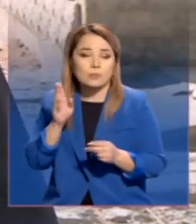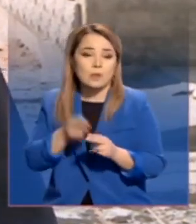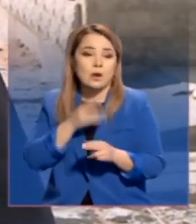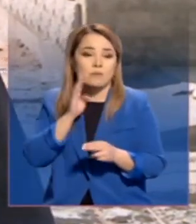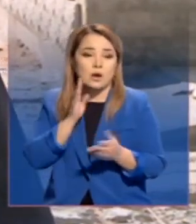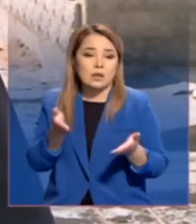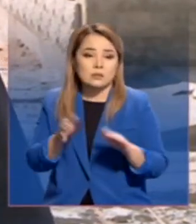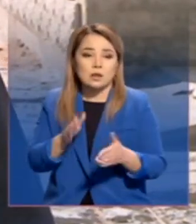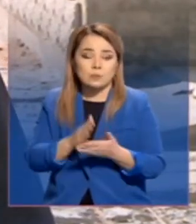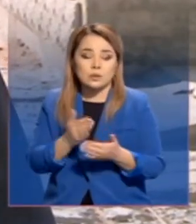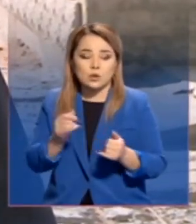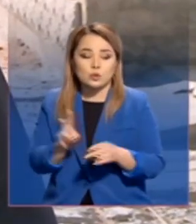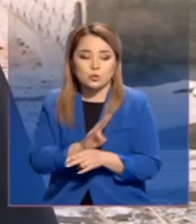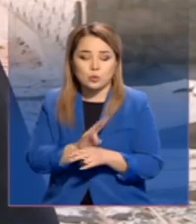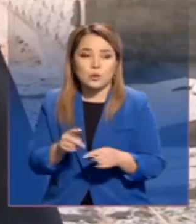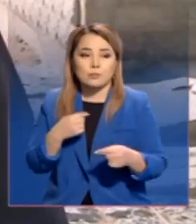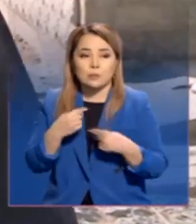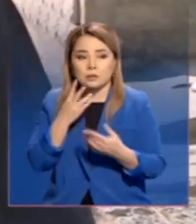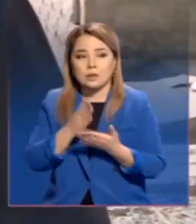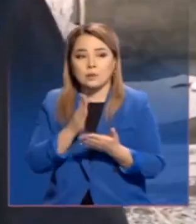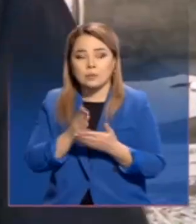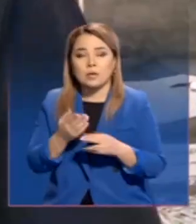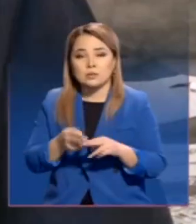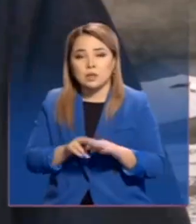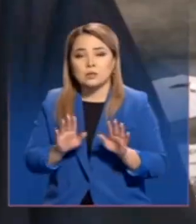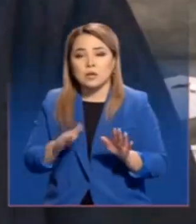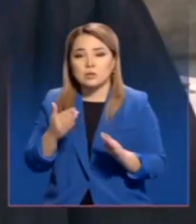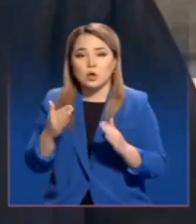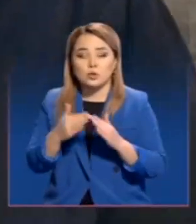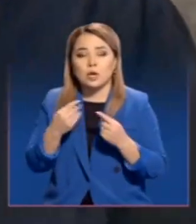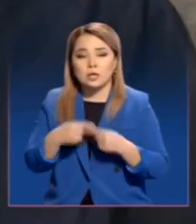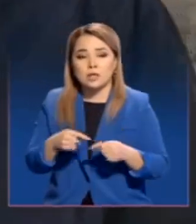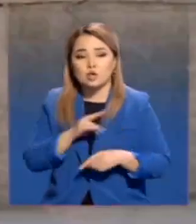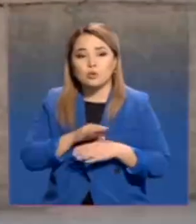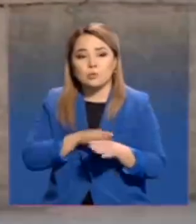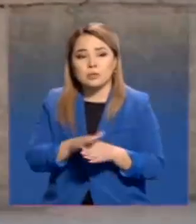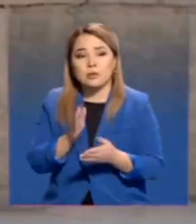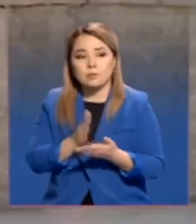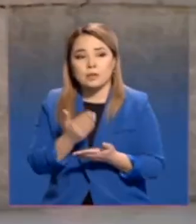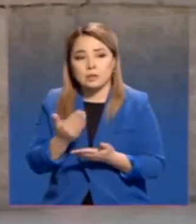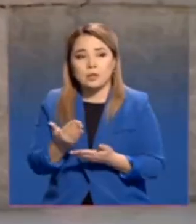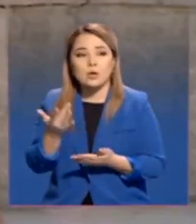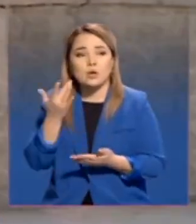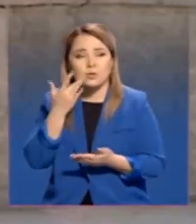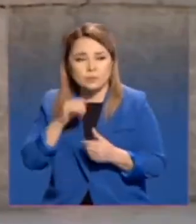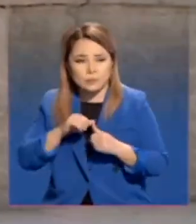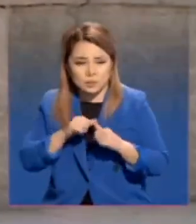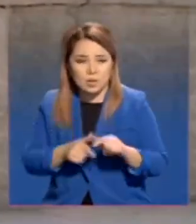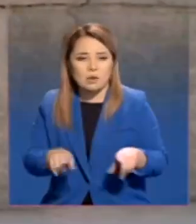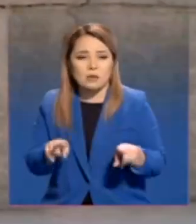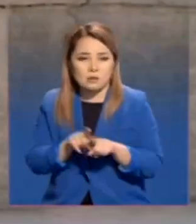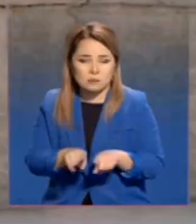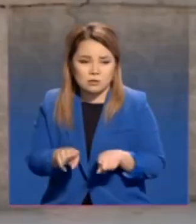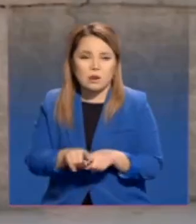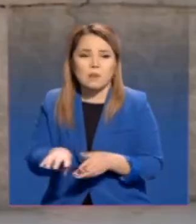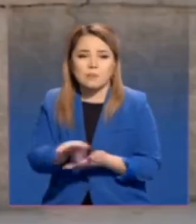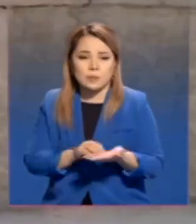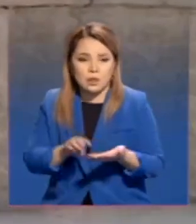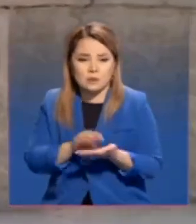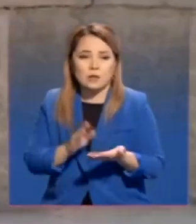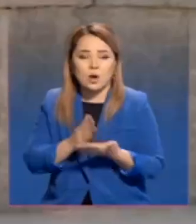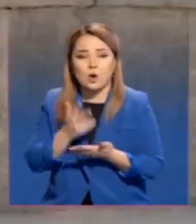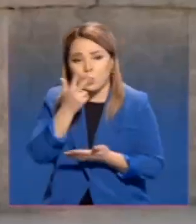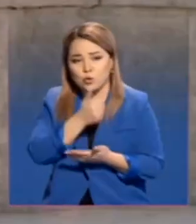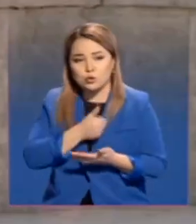болған емес, тек түнде сыздықта бағады. Сол кезде ғана үйдің тірлігін жасаймыз. Үнемі осындай, мен осы 3 жыл болды, 3 жылдан